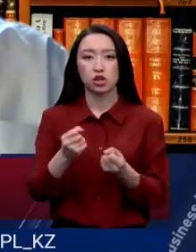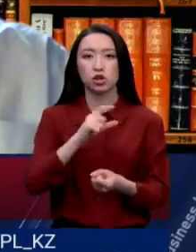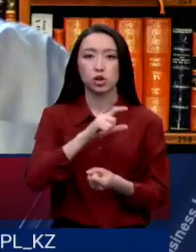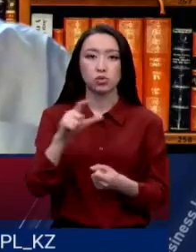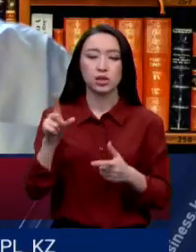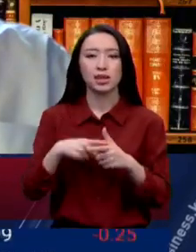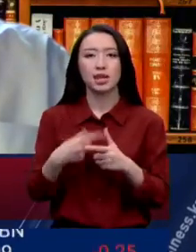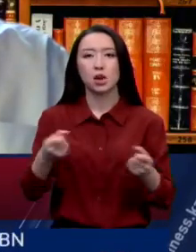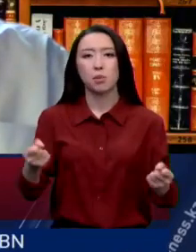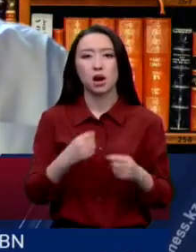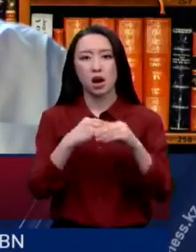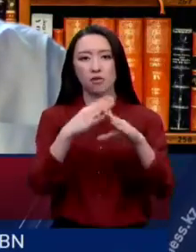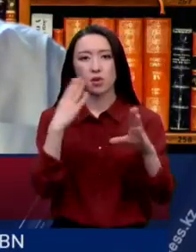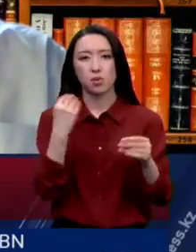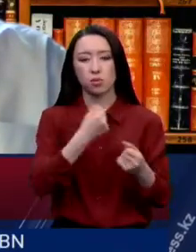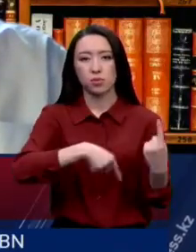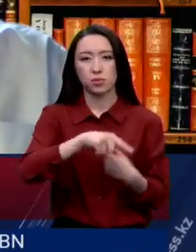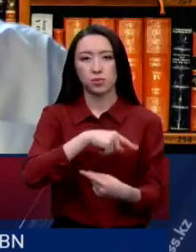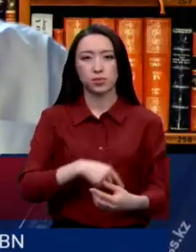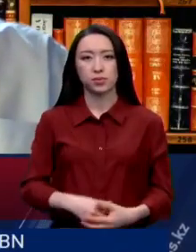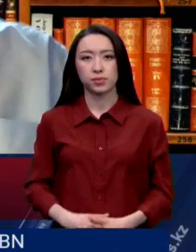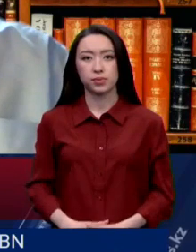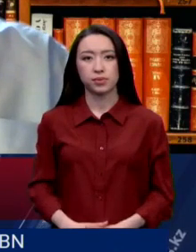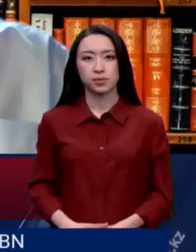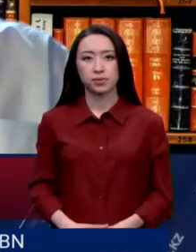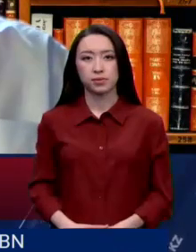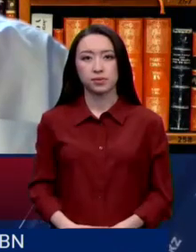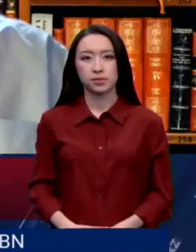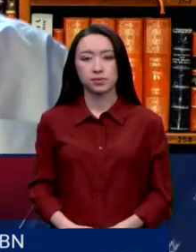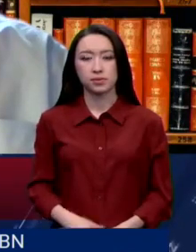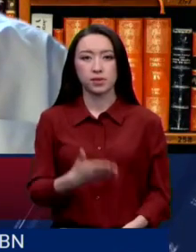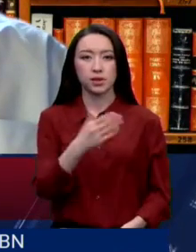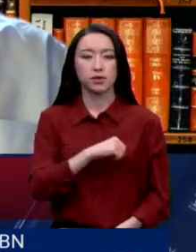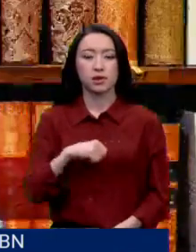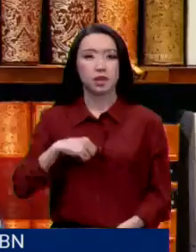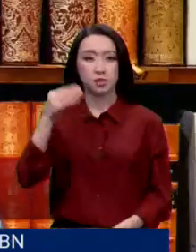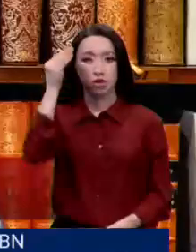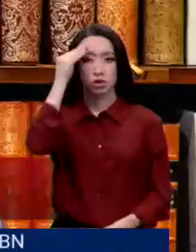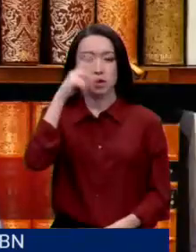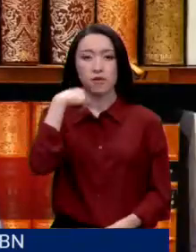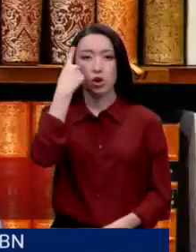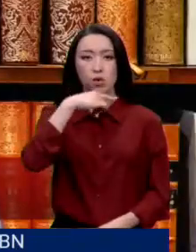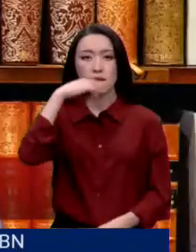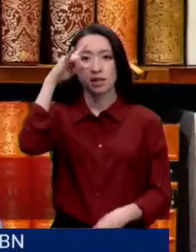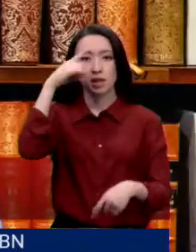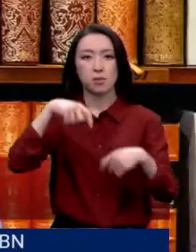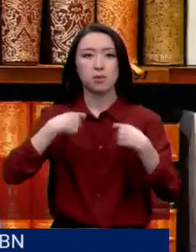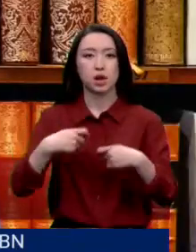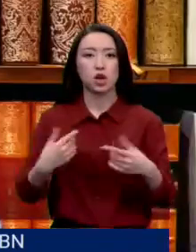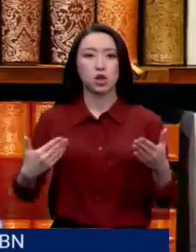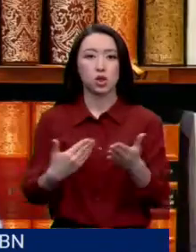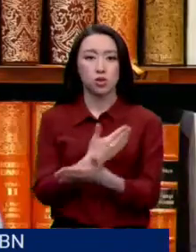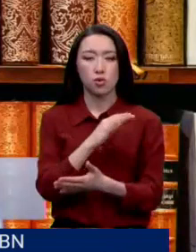или это поддержка автопрома все-таки? Ну, судите сами. В год в Казахстане продается новых